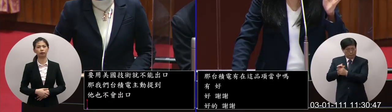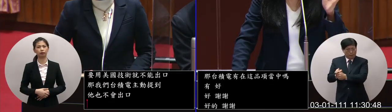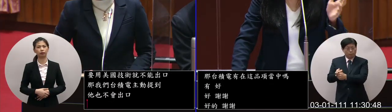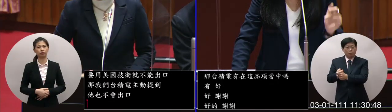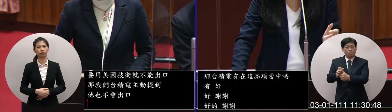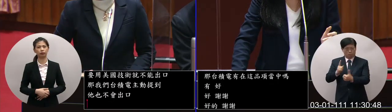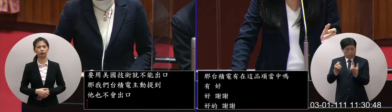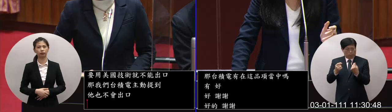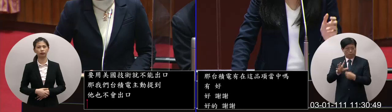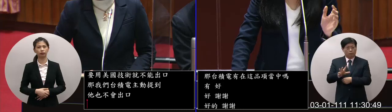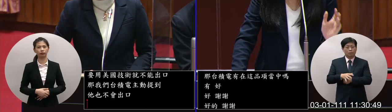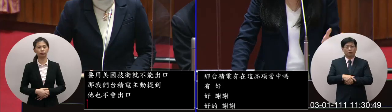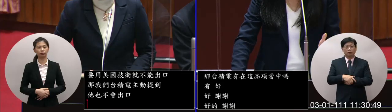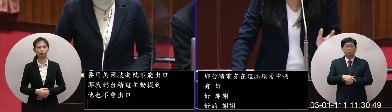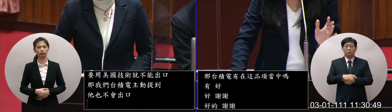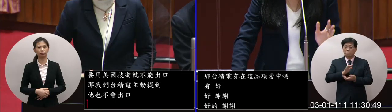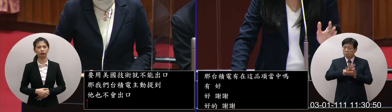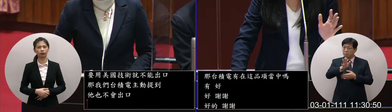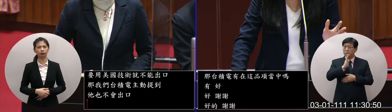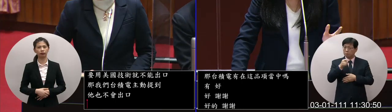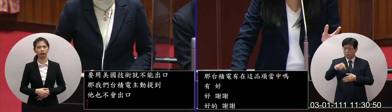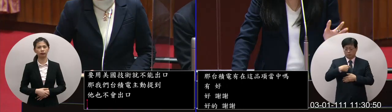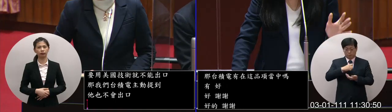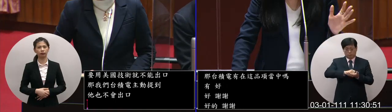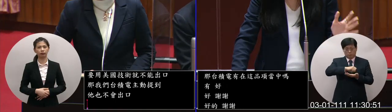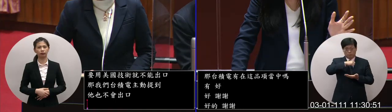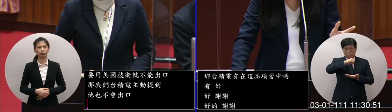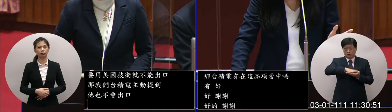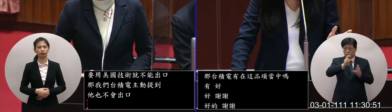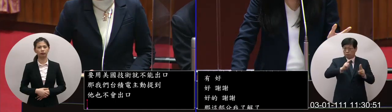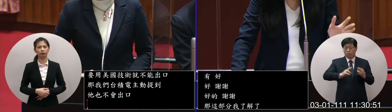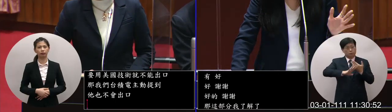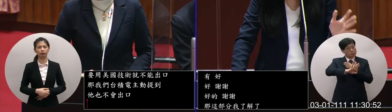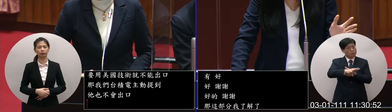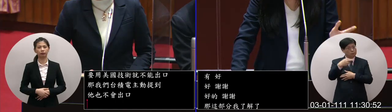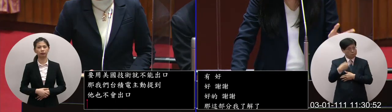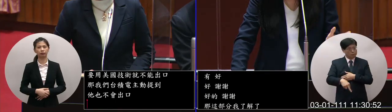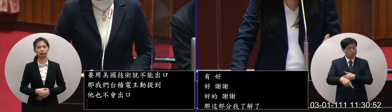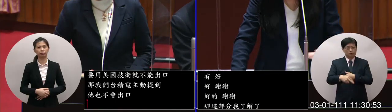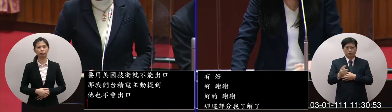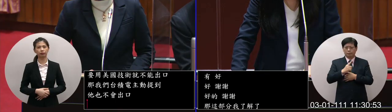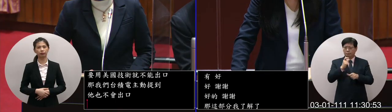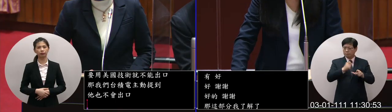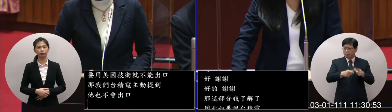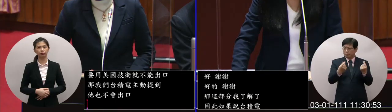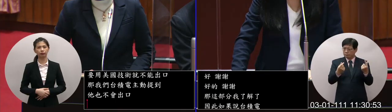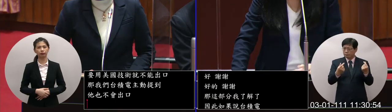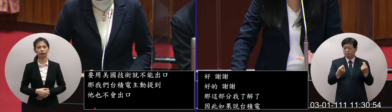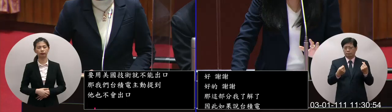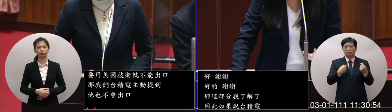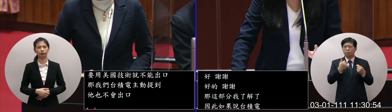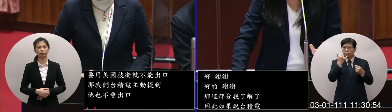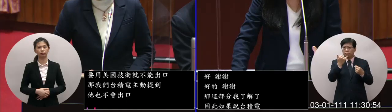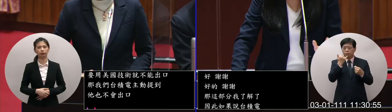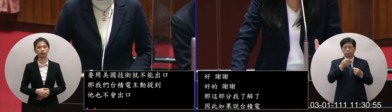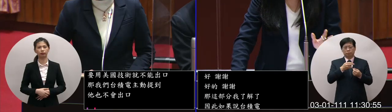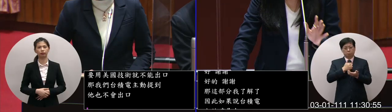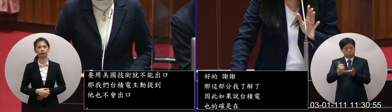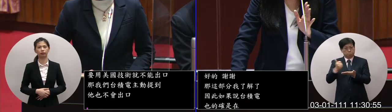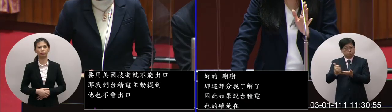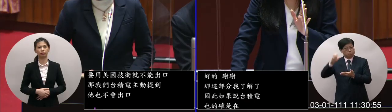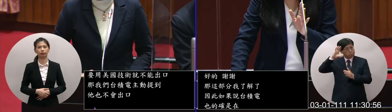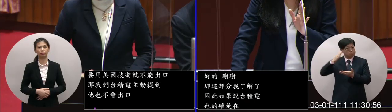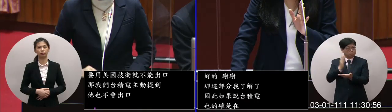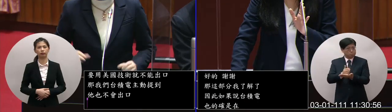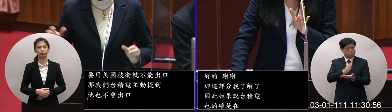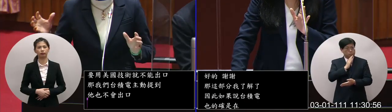品项的限制当中。那未来是不是除了台积电之外，我们还有可能有其他相关的厂商，我们也会禁止它出货到俄罗